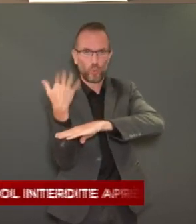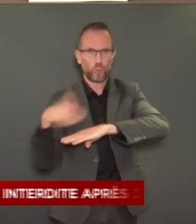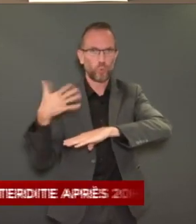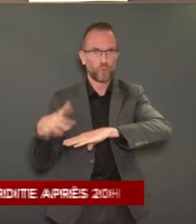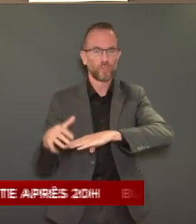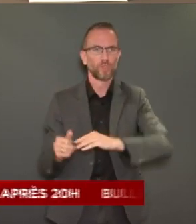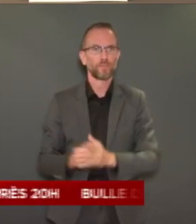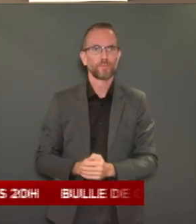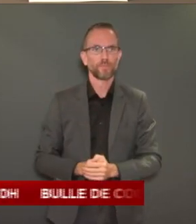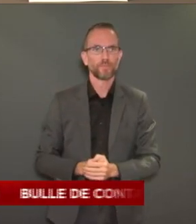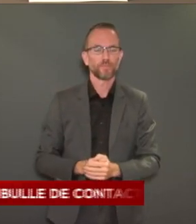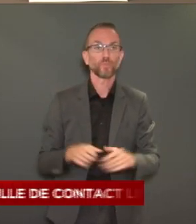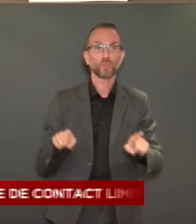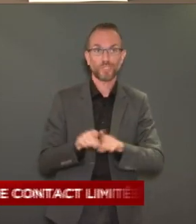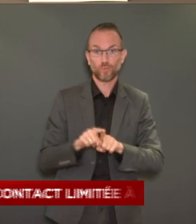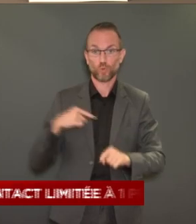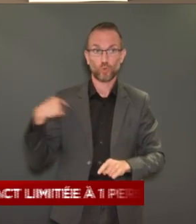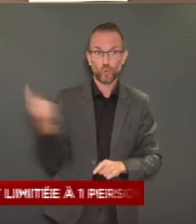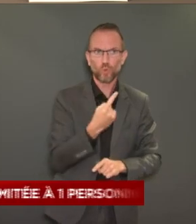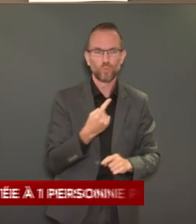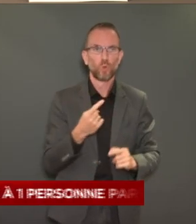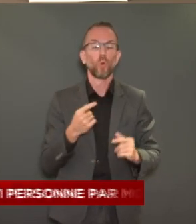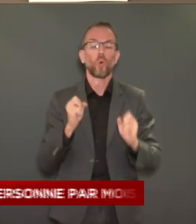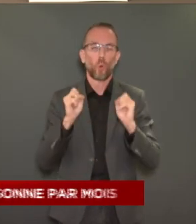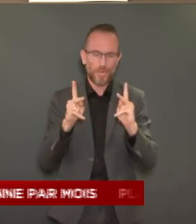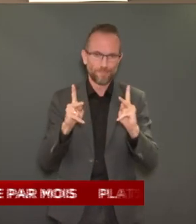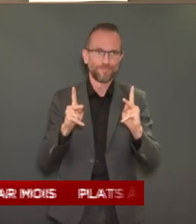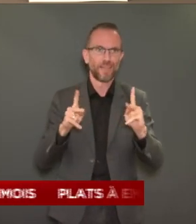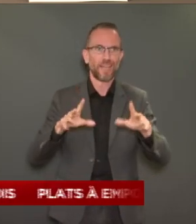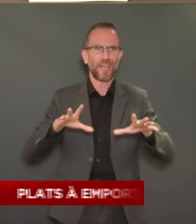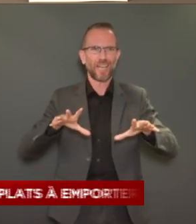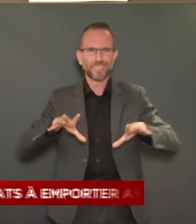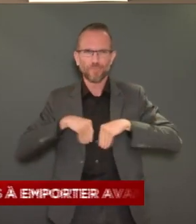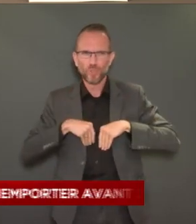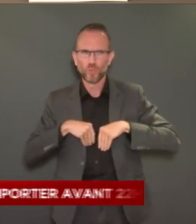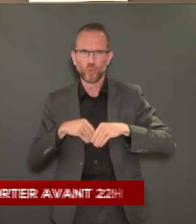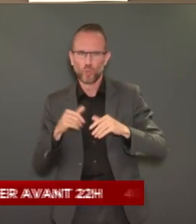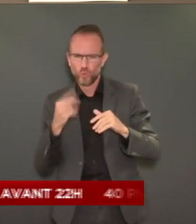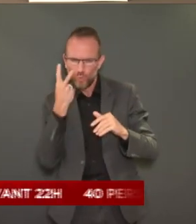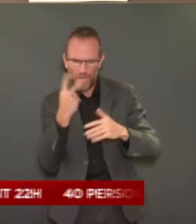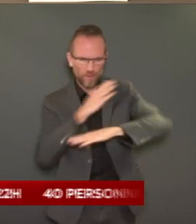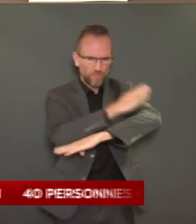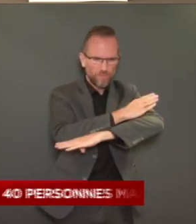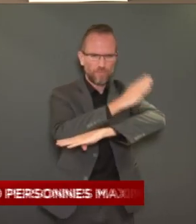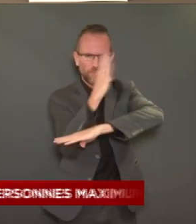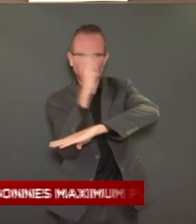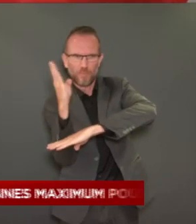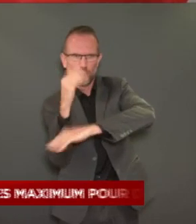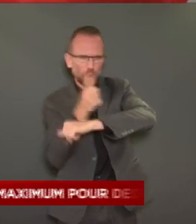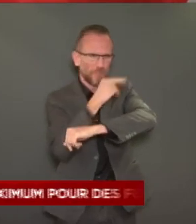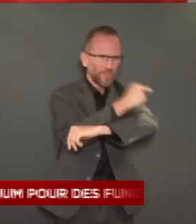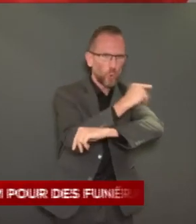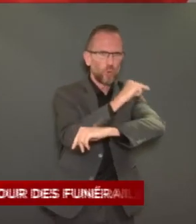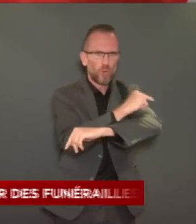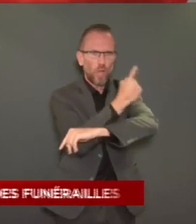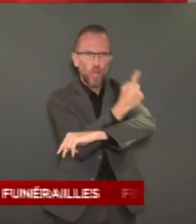On a accepté l'idée de travailler avec ces niveaux, on a défini les seuils,